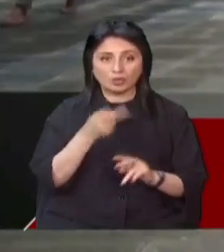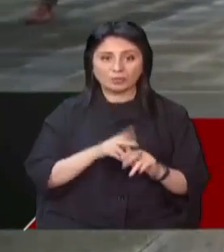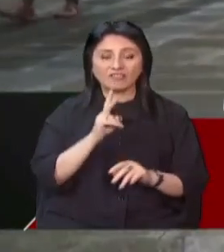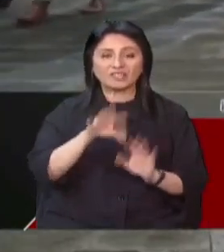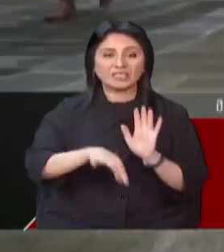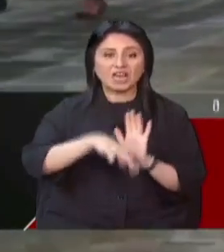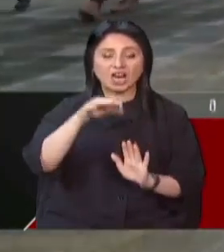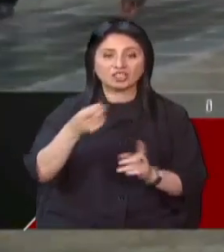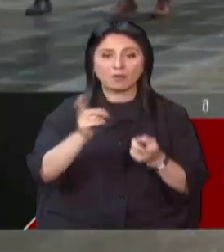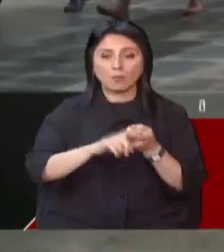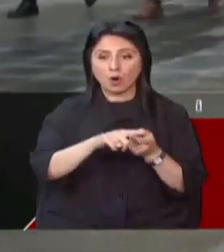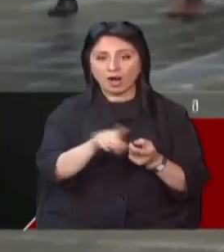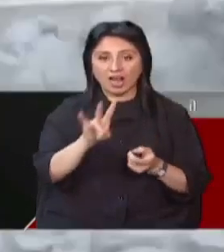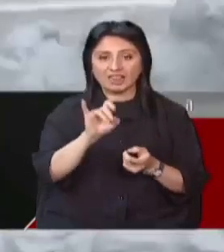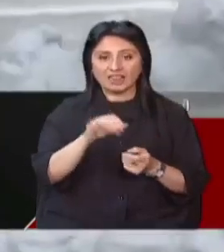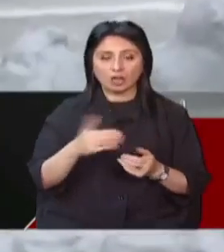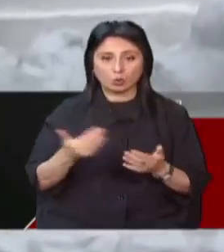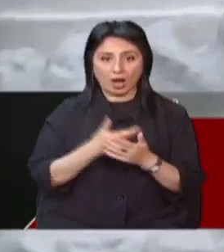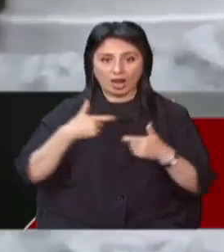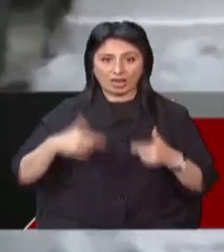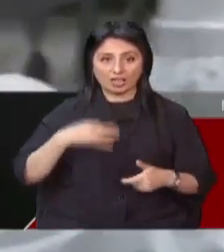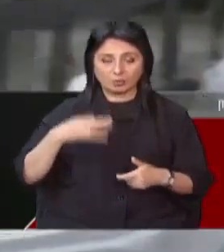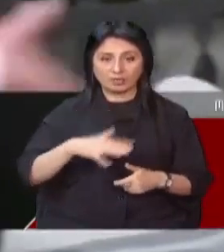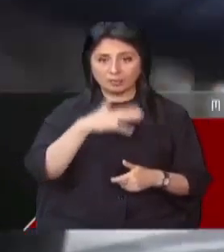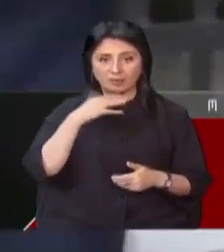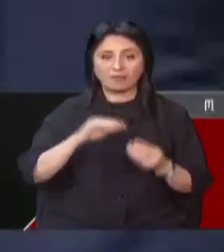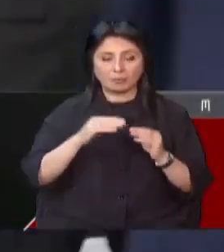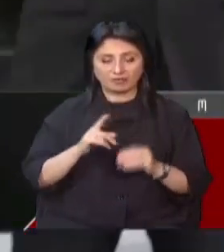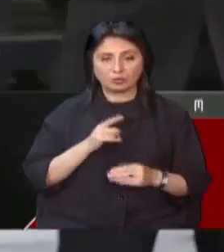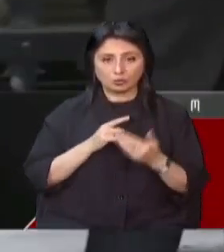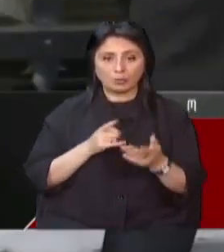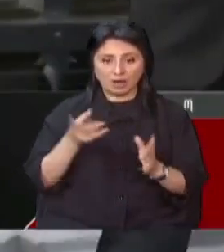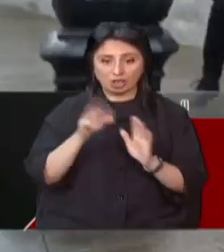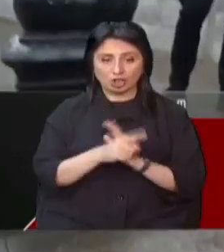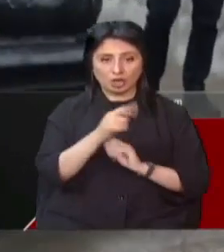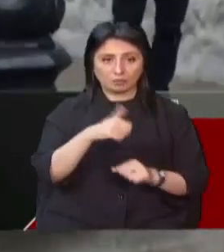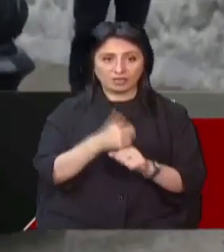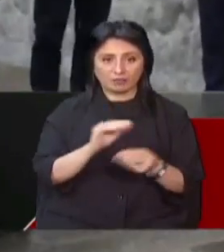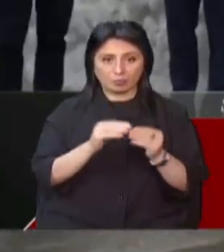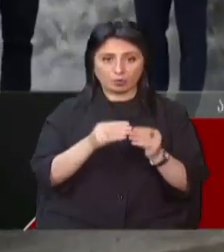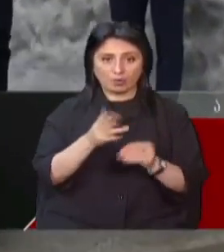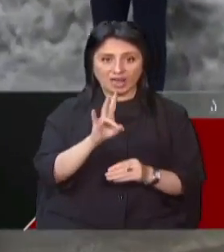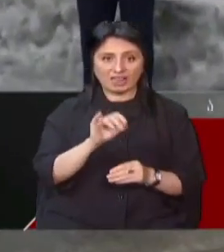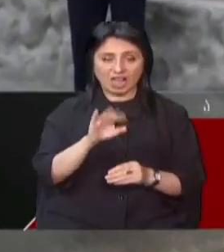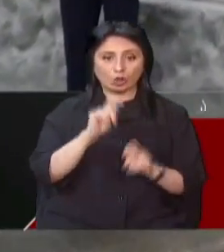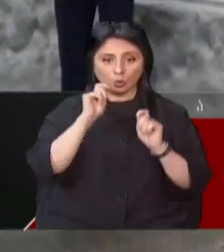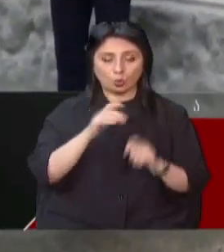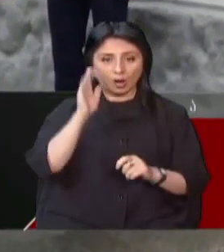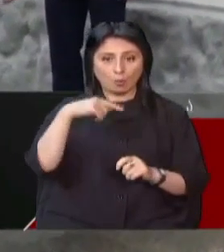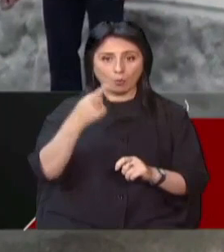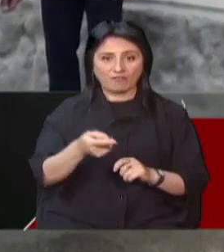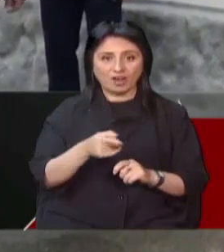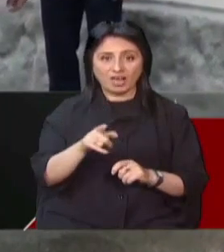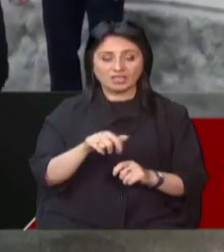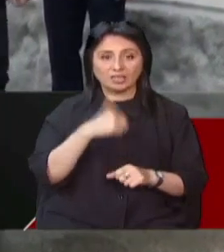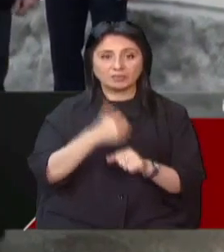ვის აირჩევენ მოკავშირეები, ნატოს ახალ გენერალურ მდივანს ბევრი გამოწვევა ელის. მათ შორის ერთ-ერთი მთავარი საკითხი ნატოში უკრაინის მომავალია. ეს